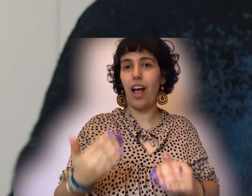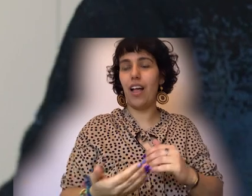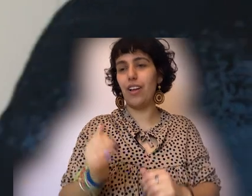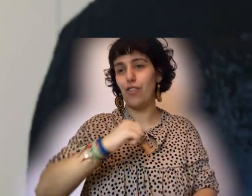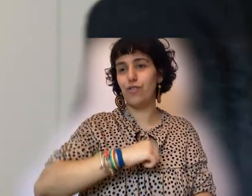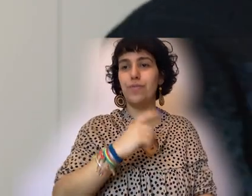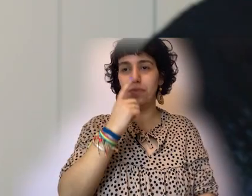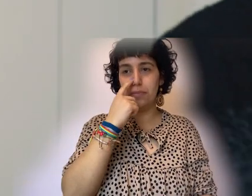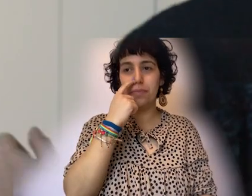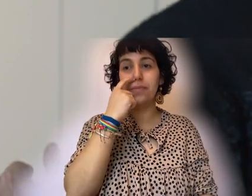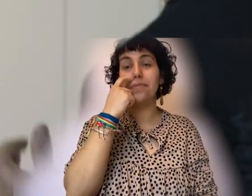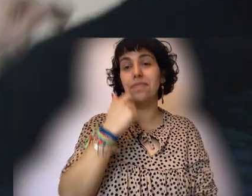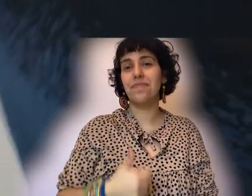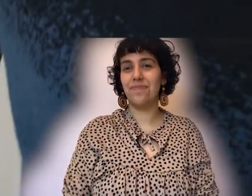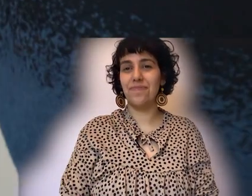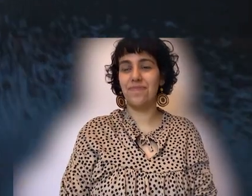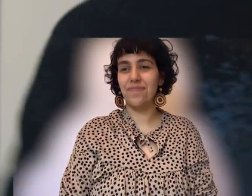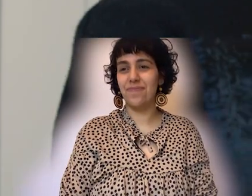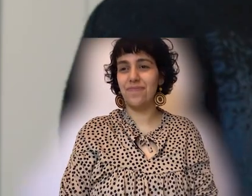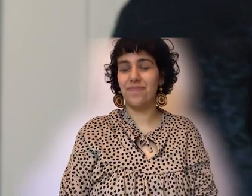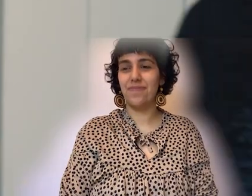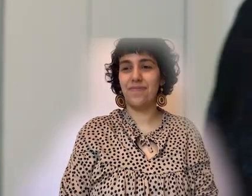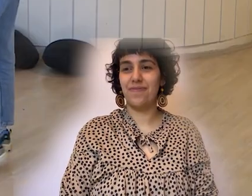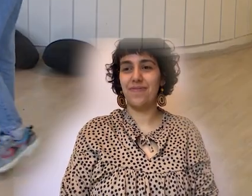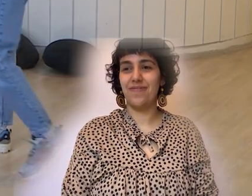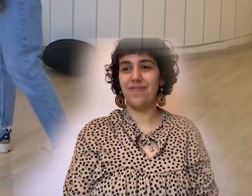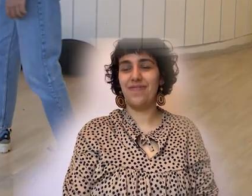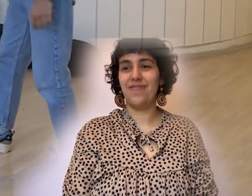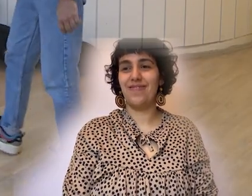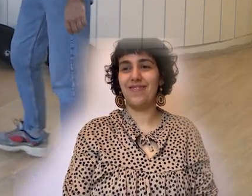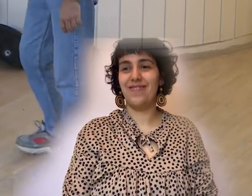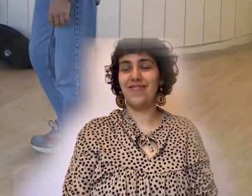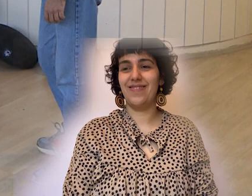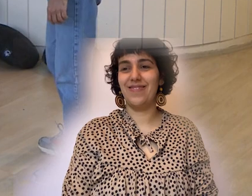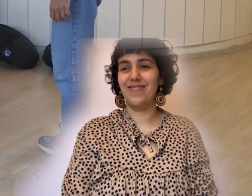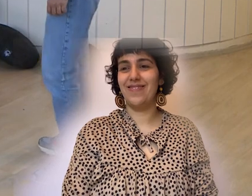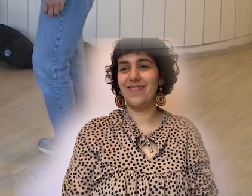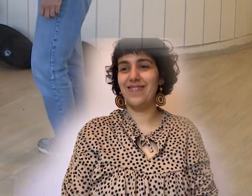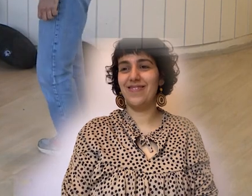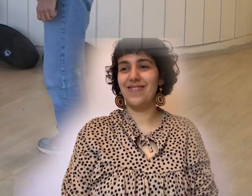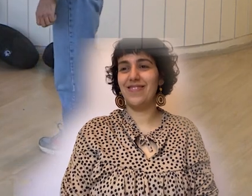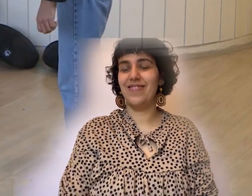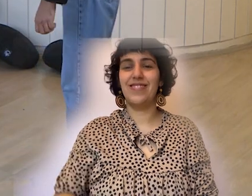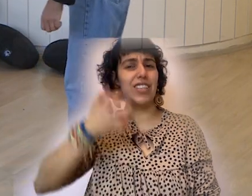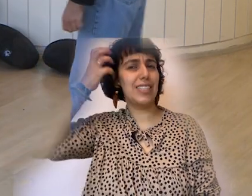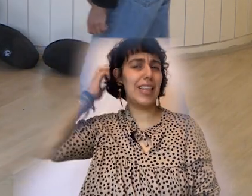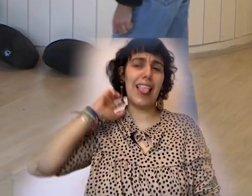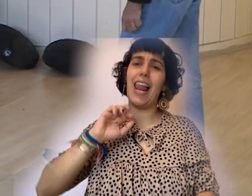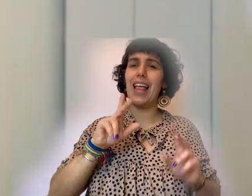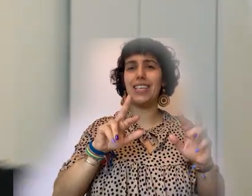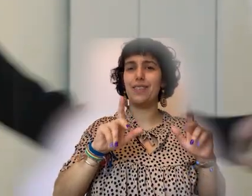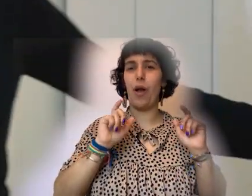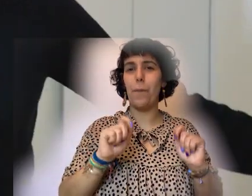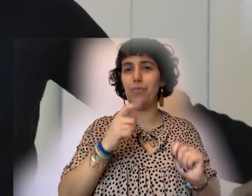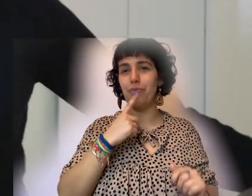alttan bu şekilde saçınıza rahat Aynen bunları düşün ki Yüzüne vurdum da çok da aslında teklif olabilecek